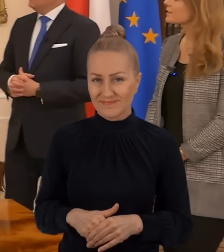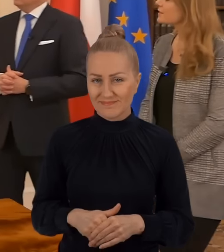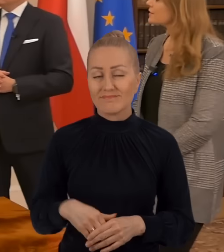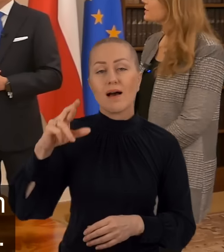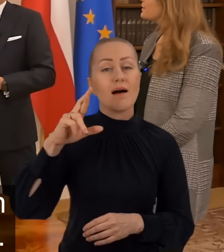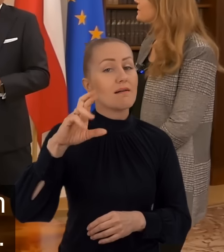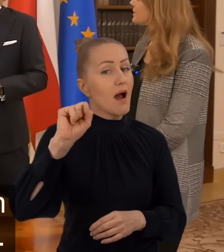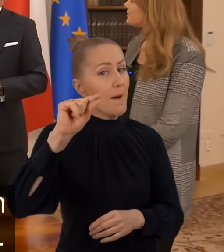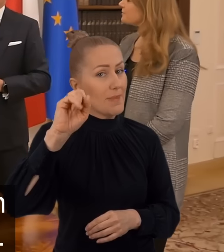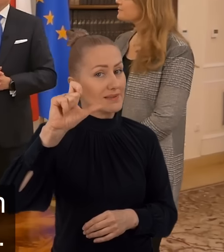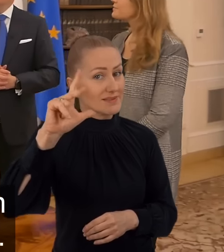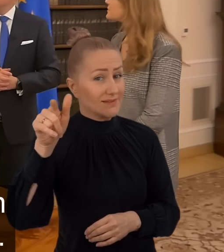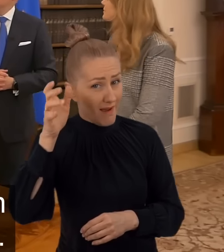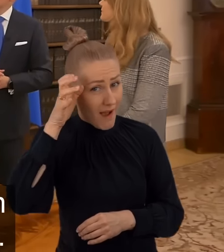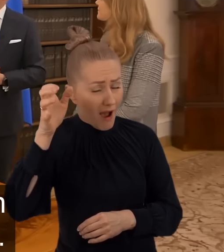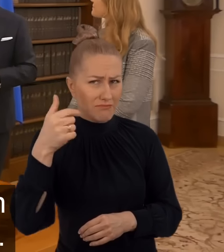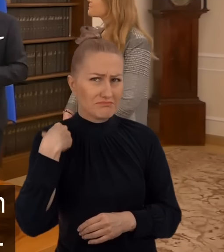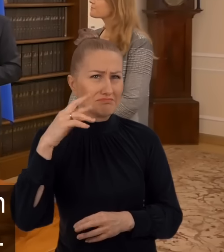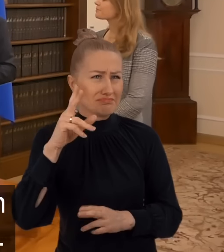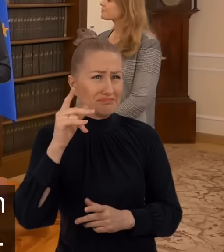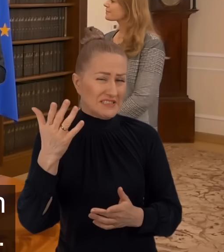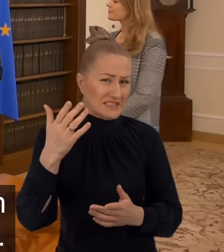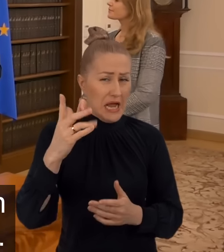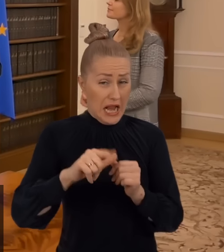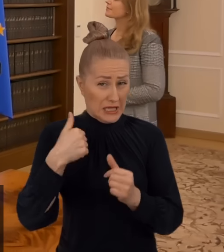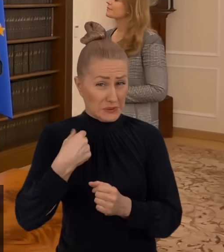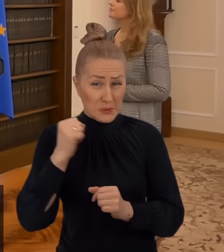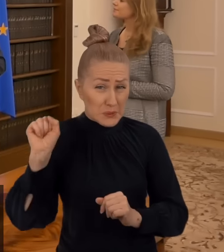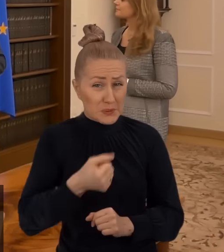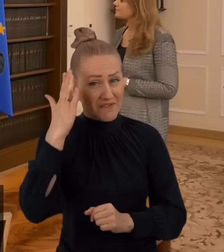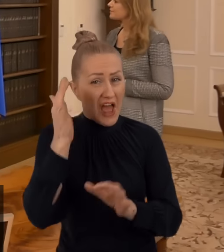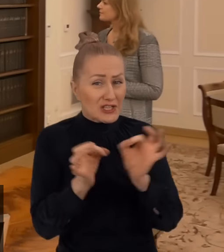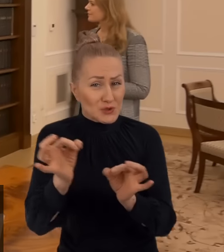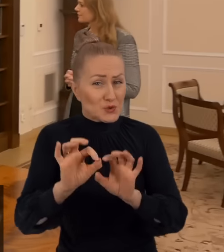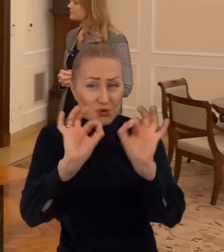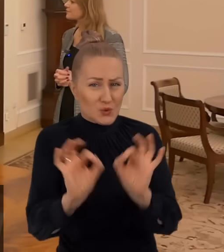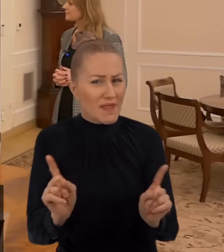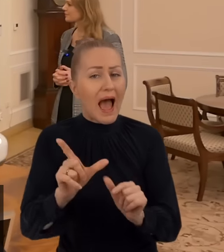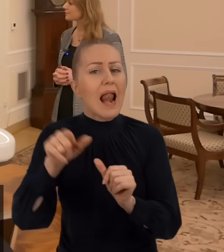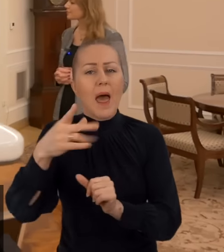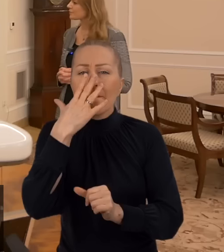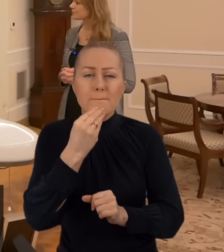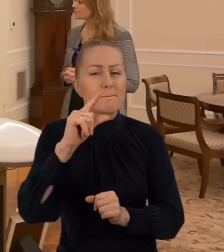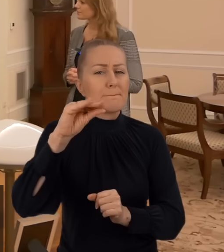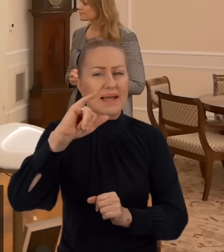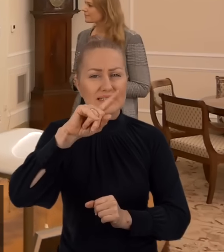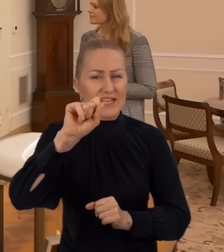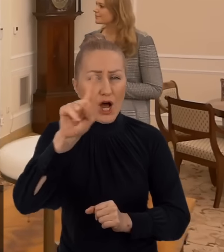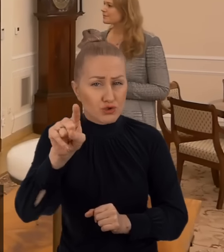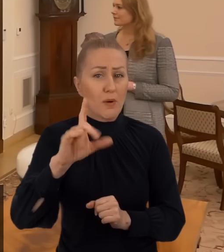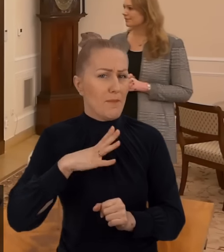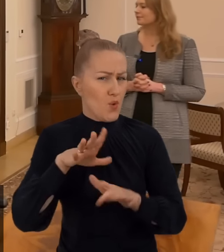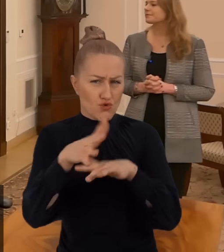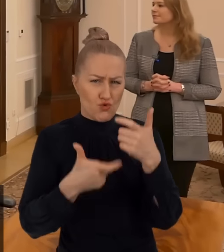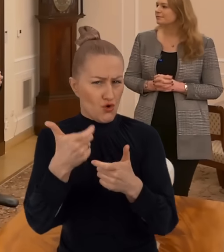Rapacki, o ile się orientuję, wybitnym historykiem sztuki nie jestem, był wybitnym pejzażystą i natłuk tych pejzaży